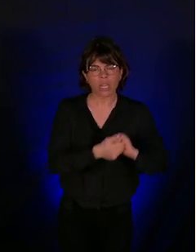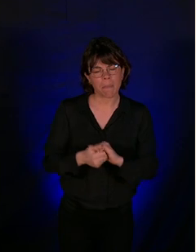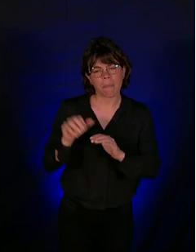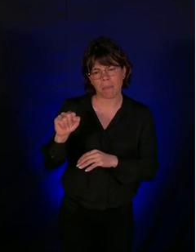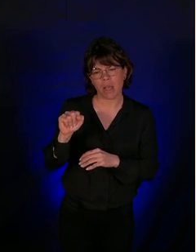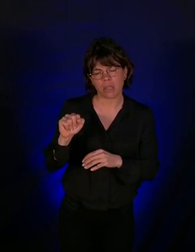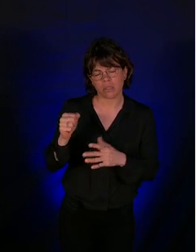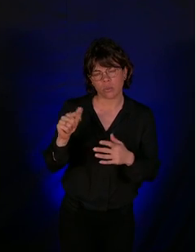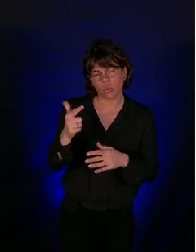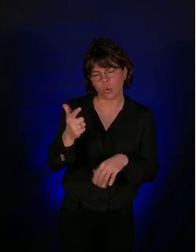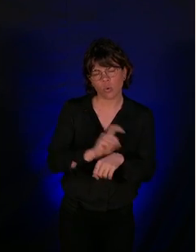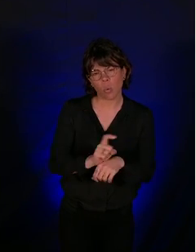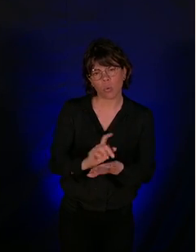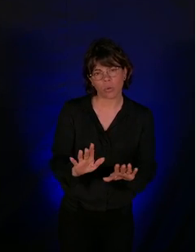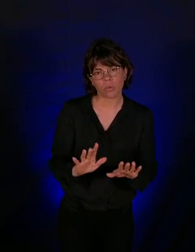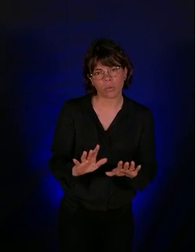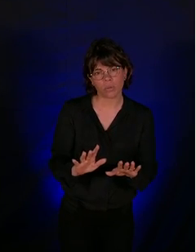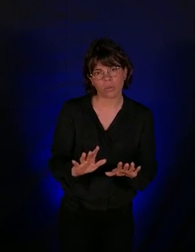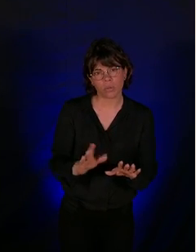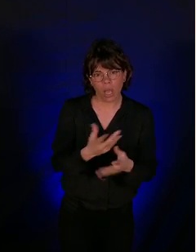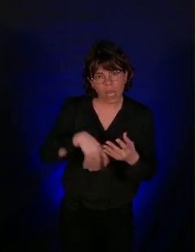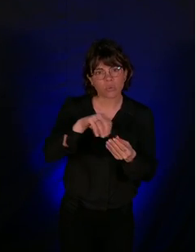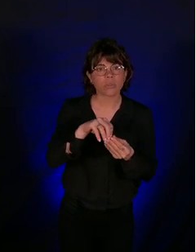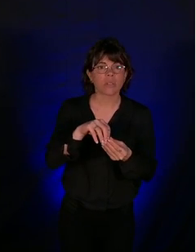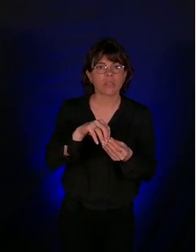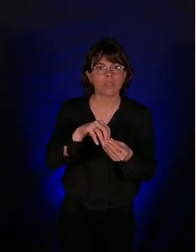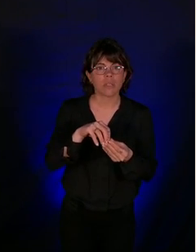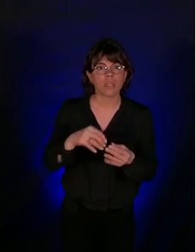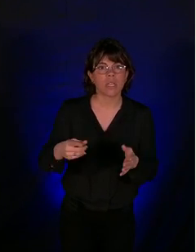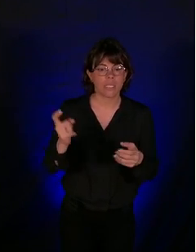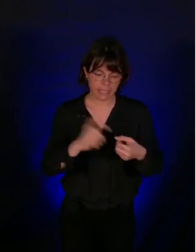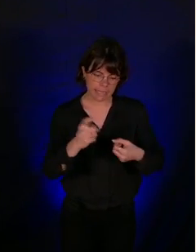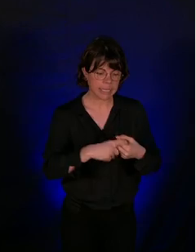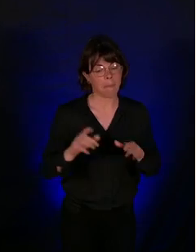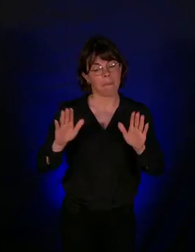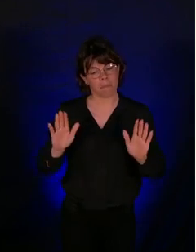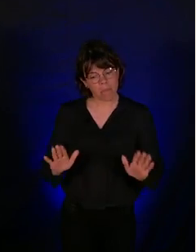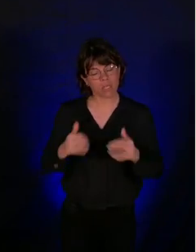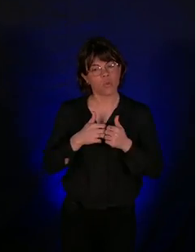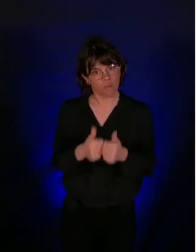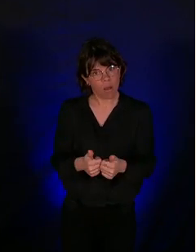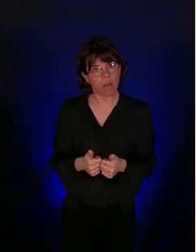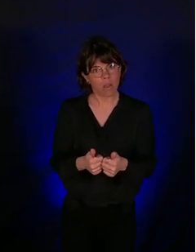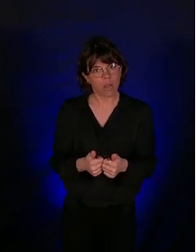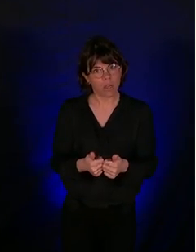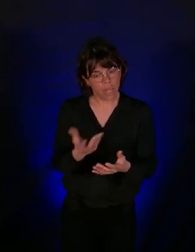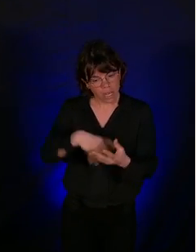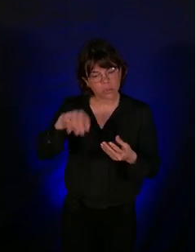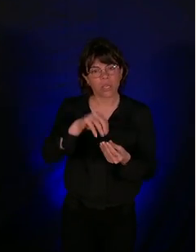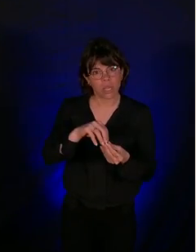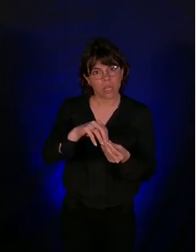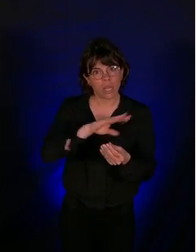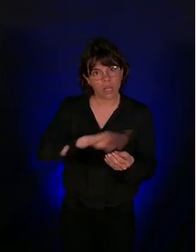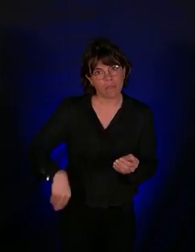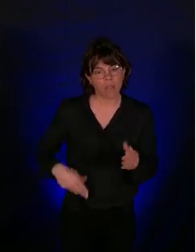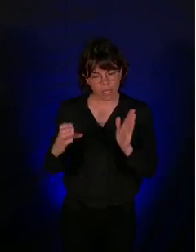secondes ils sont pas d'accord donc à rajouter c'est le au syndicat cependant et compte tenu donc je souhaite rajouter à la fin